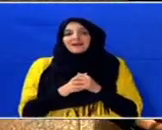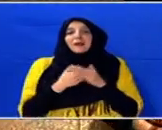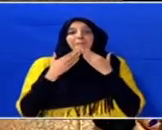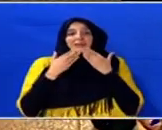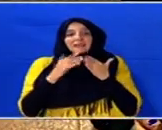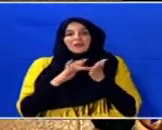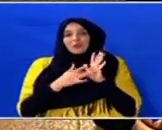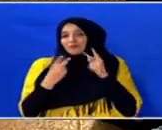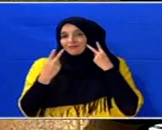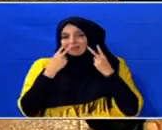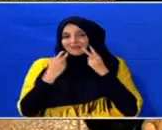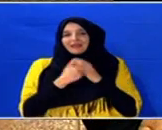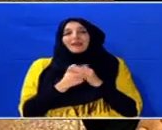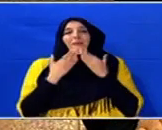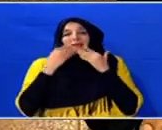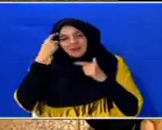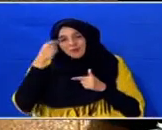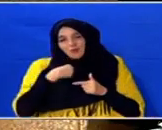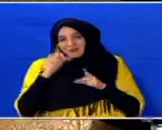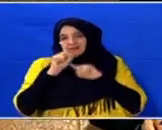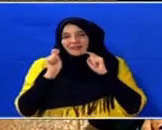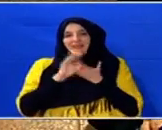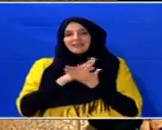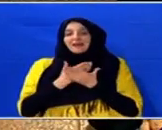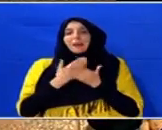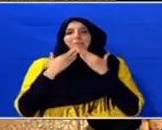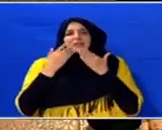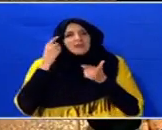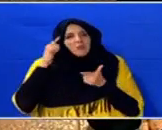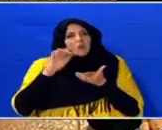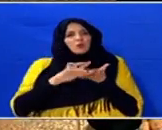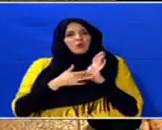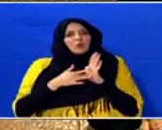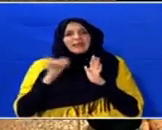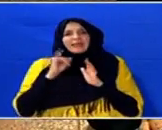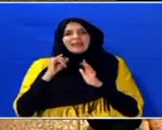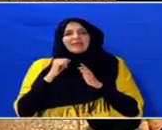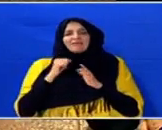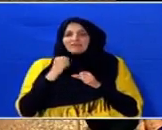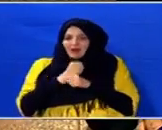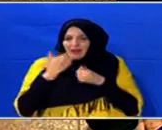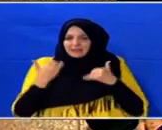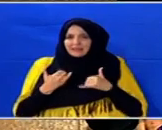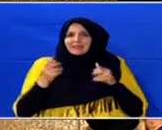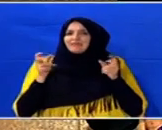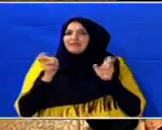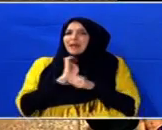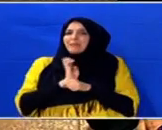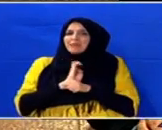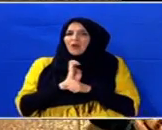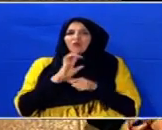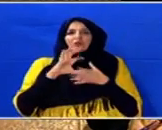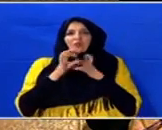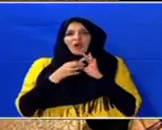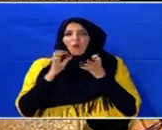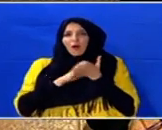مشاهدينا الكرام، شكرا أيضا للزميلة زينب، شكرا لكل من رافقنا في خدمتكم دائما، وقناة القرآن دائما